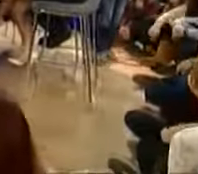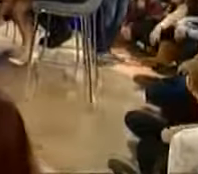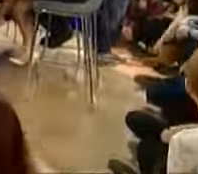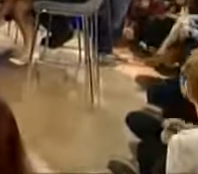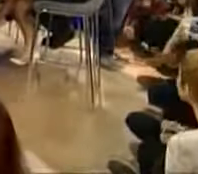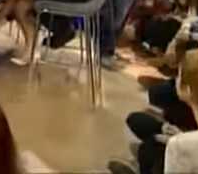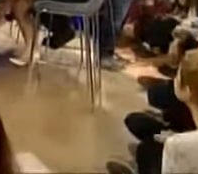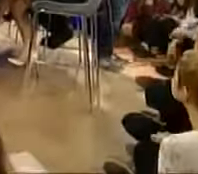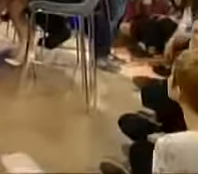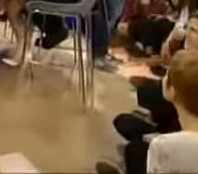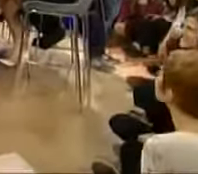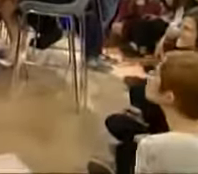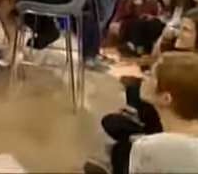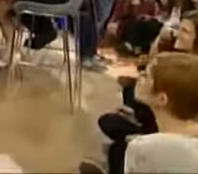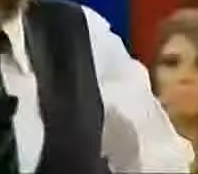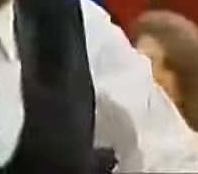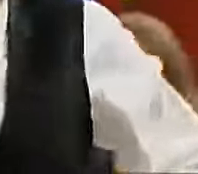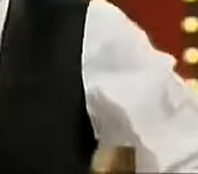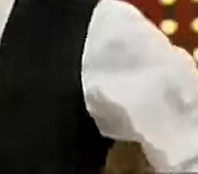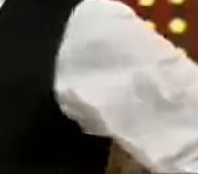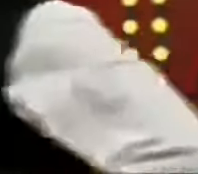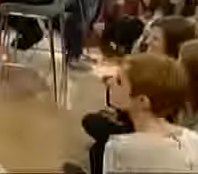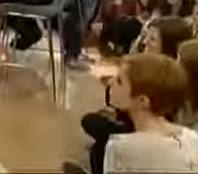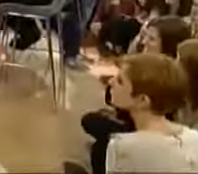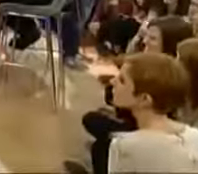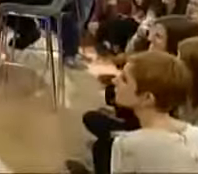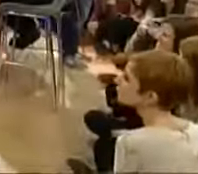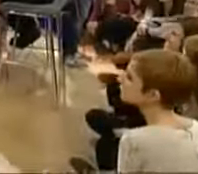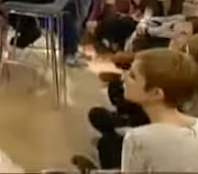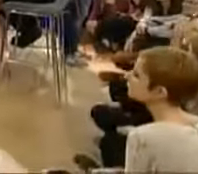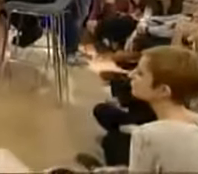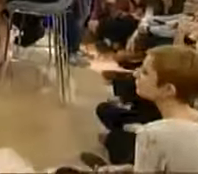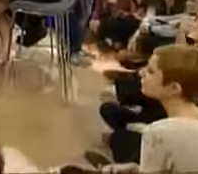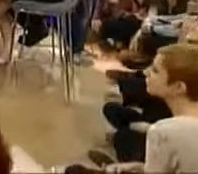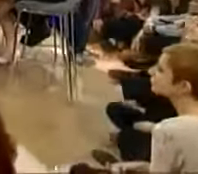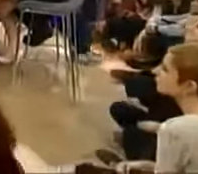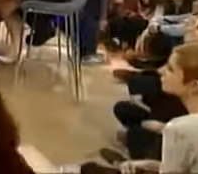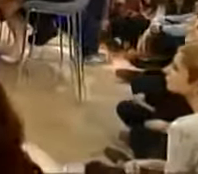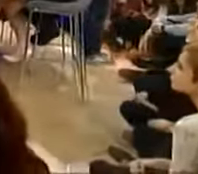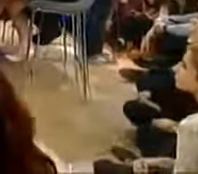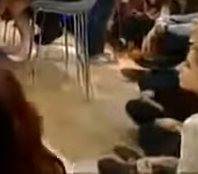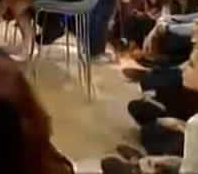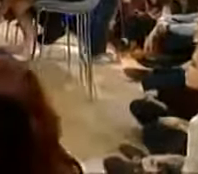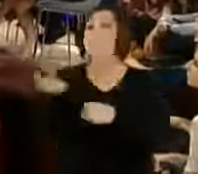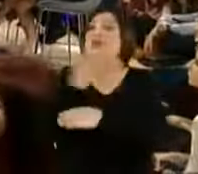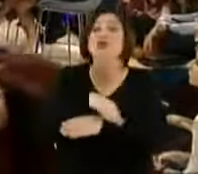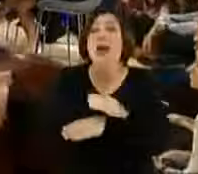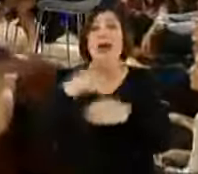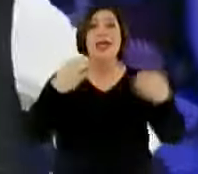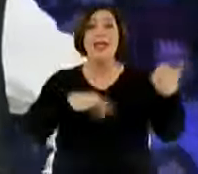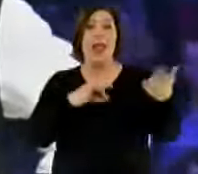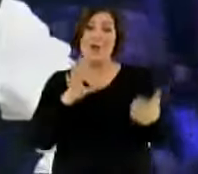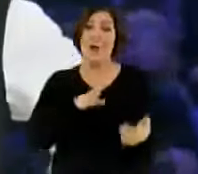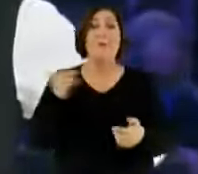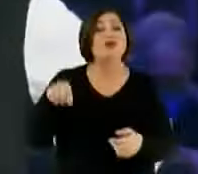Yaşar'ın olması çok doğru şey. Yaşar'ın kliplerindeki ortak özellik gitar içinde olması. Yaşar'ın olması. Başka? Gitar. Gitar